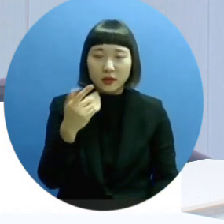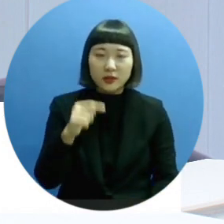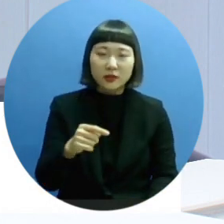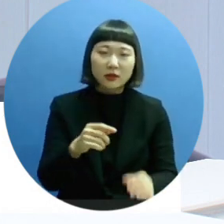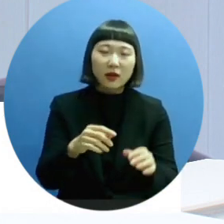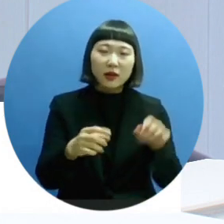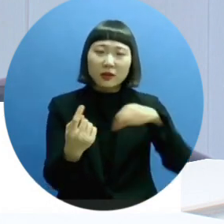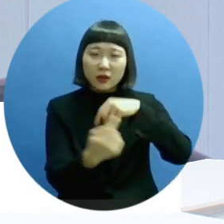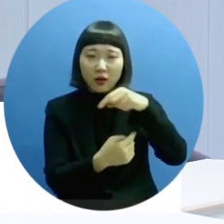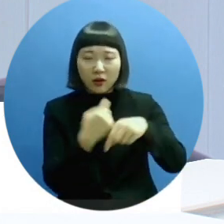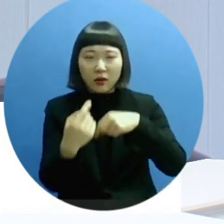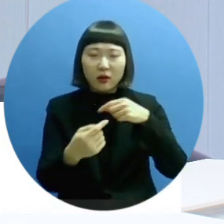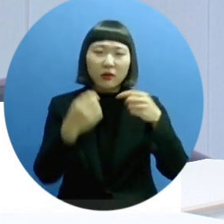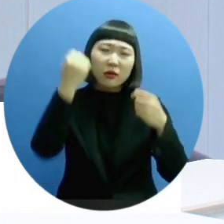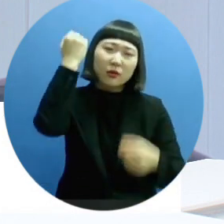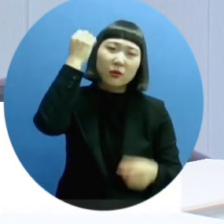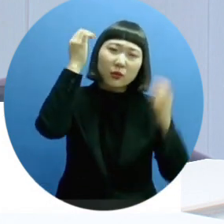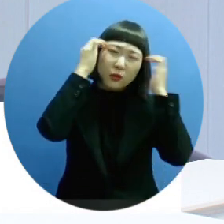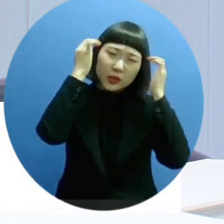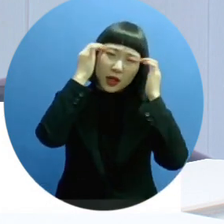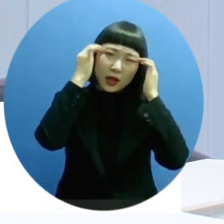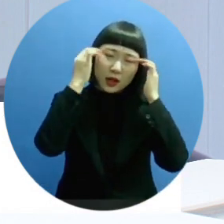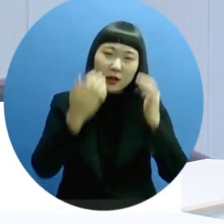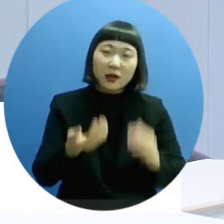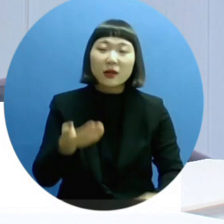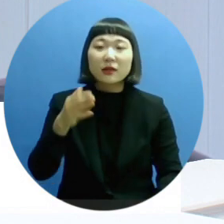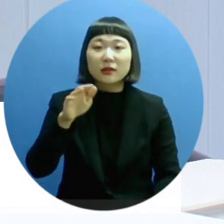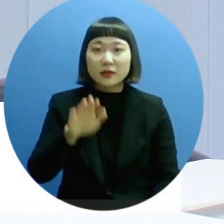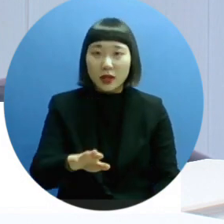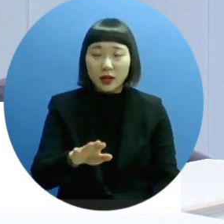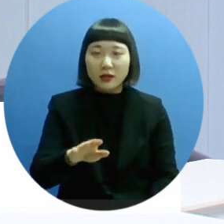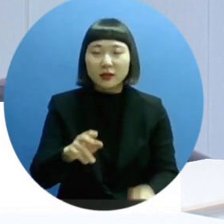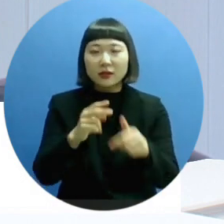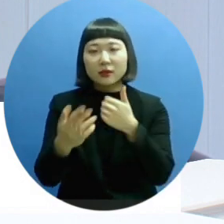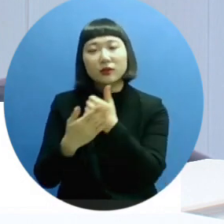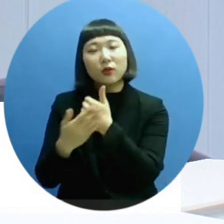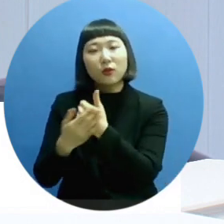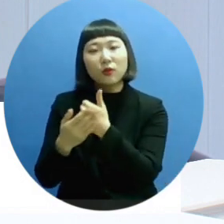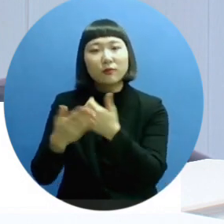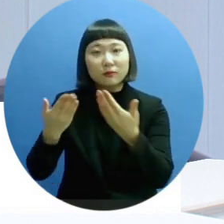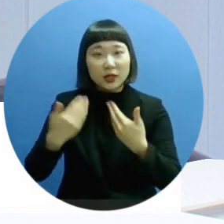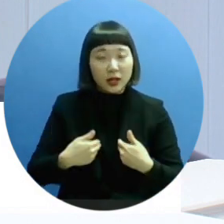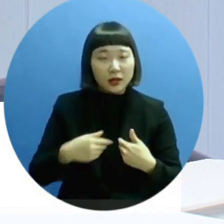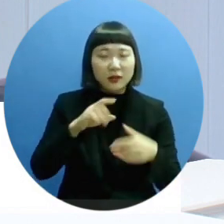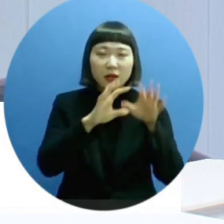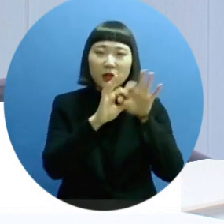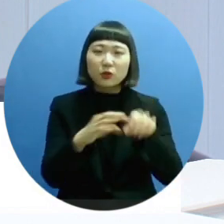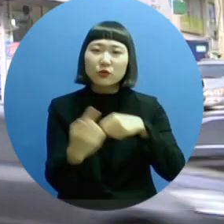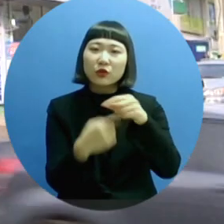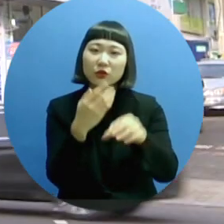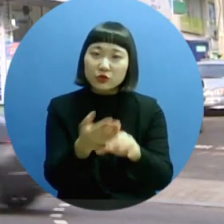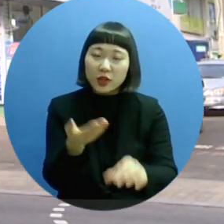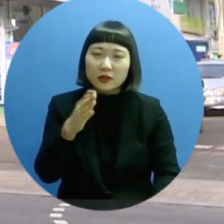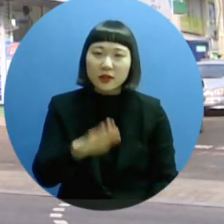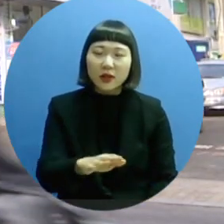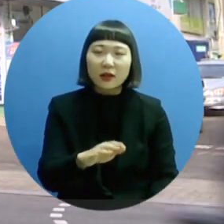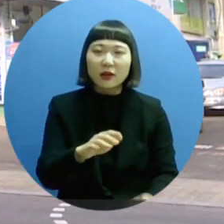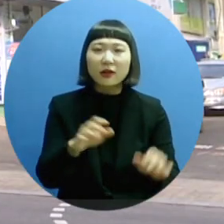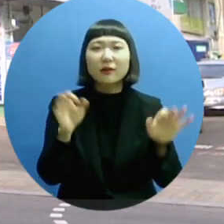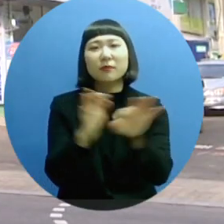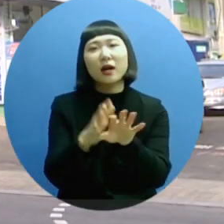있는데 하지만 이 소극장이 역사 속으로 사라질 위기에 처했습니다. NIB 장윤아 기자입니다. 극단